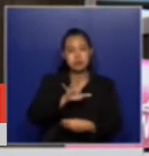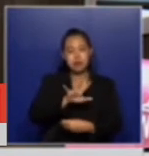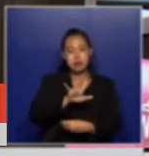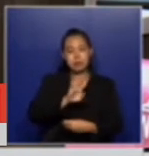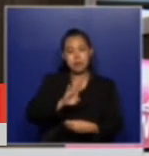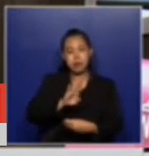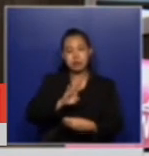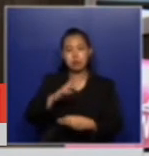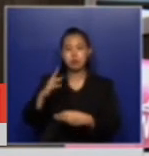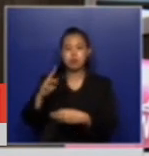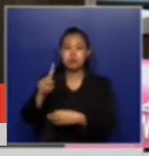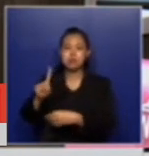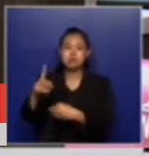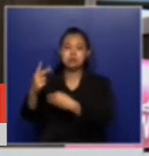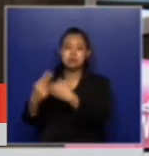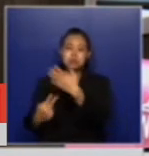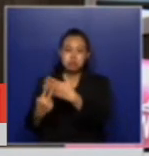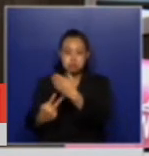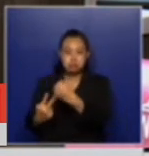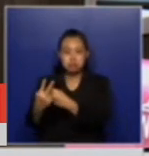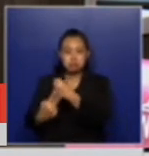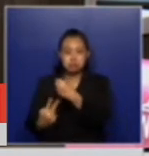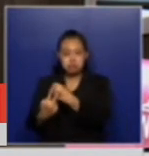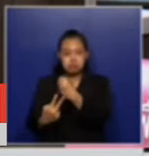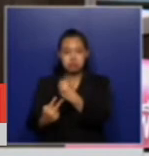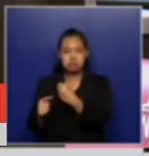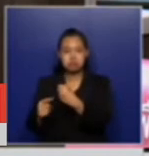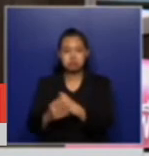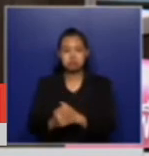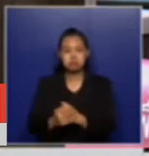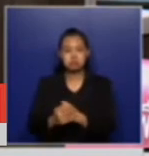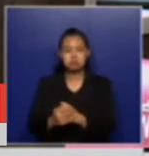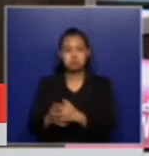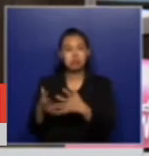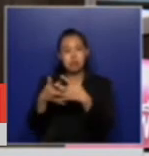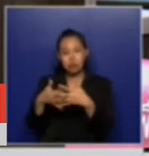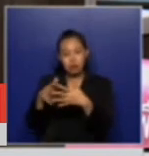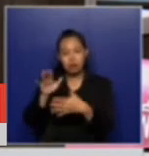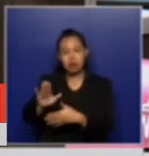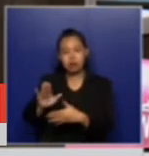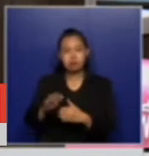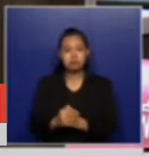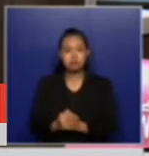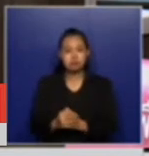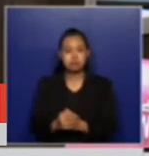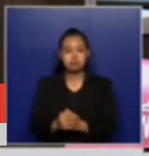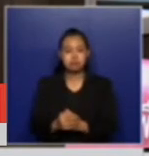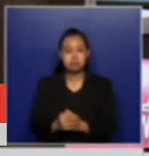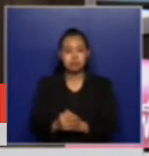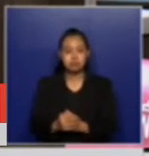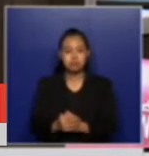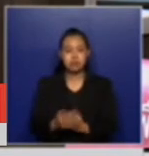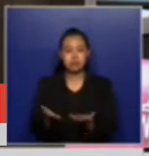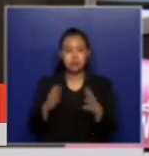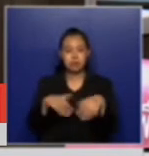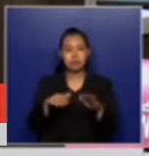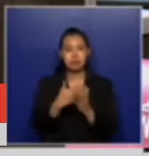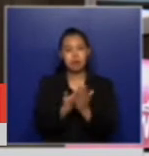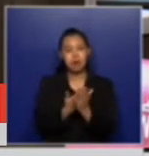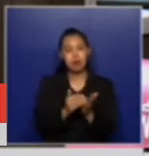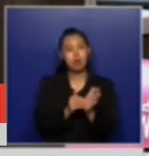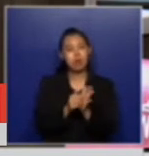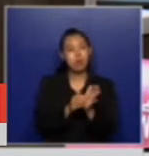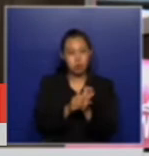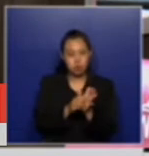อลลาร์กลายเป็น50บาทต่อ1US ดอลลาร์อันนี้ก็ทำให้เห็นว่าค่าเงินบาทอ่